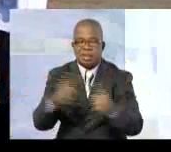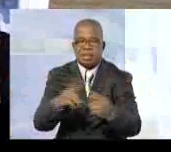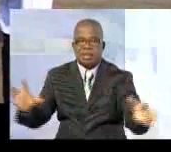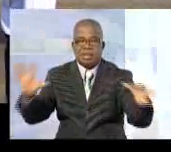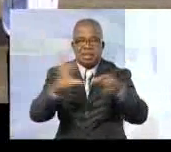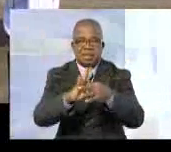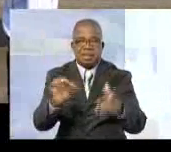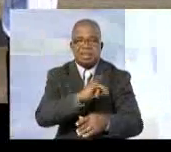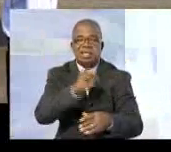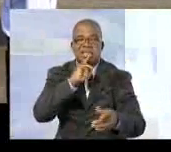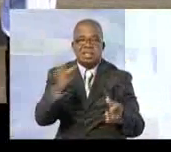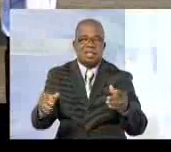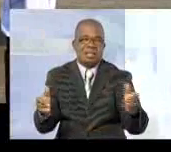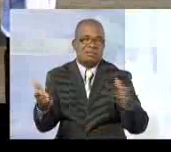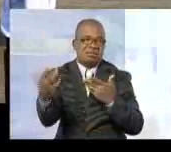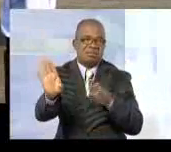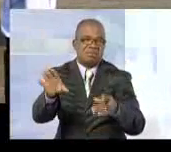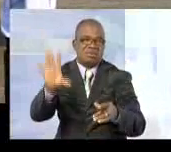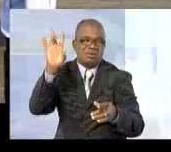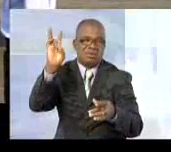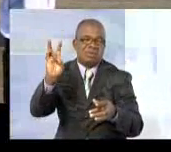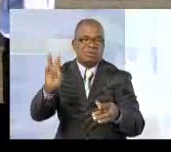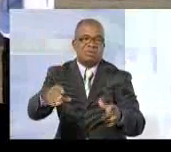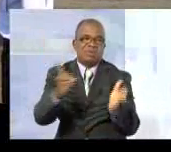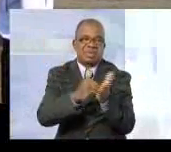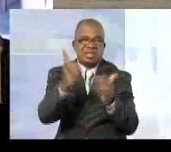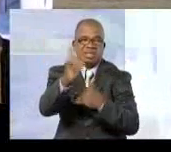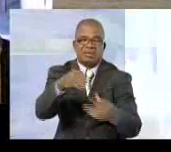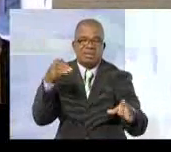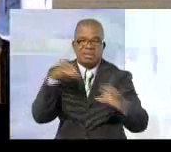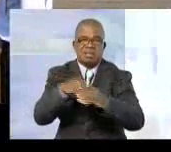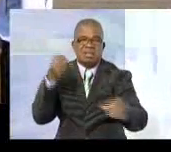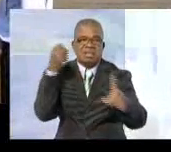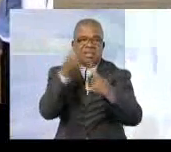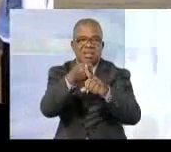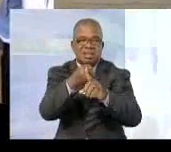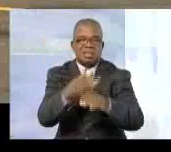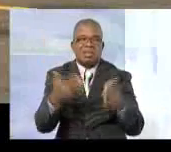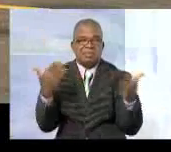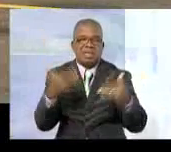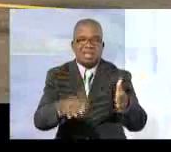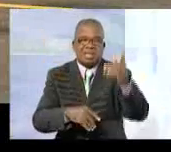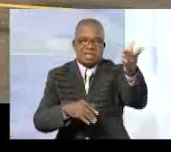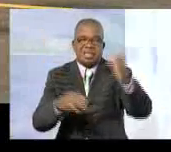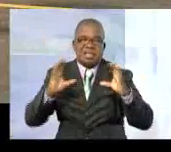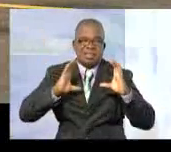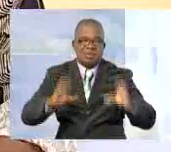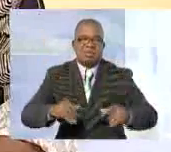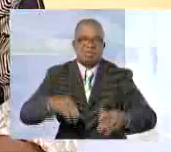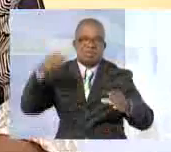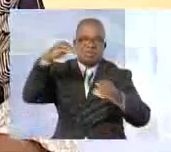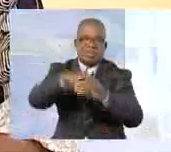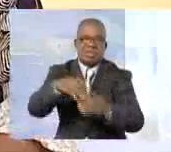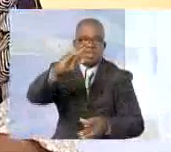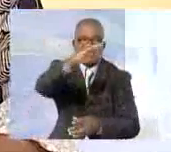8 décembre dernier dans un grave accident de la circulation à l'ouest de la Côte d'Ivoire.